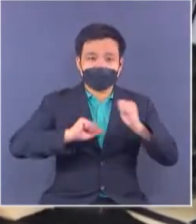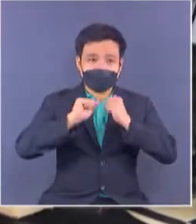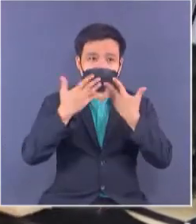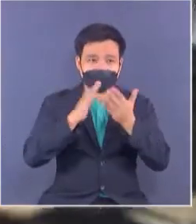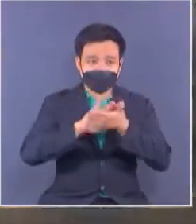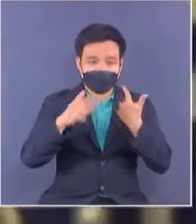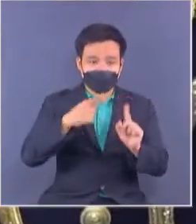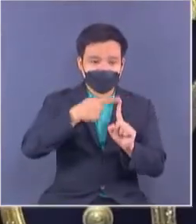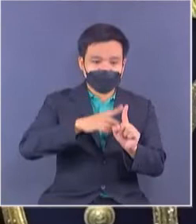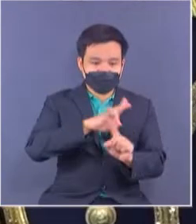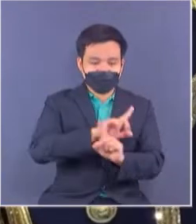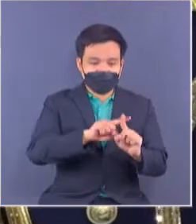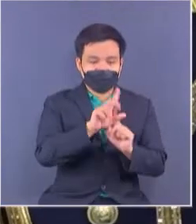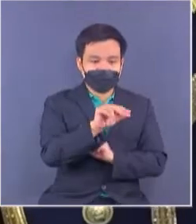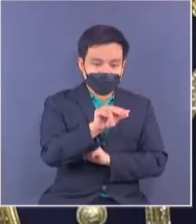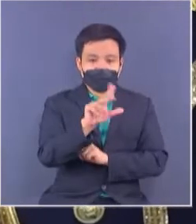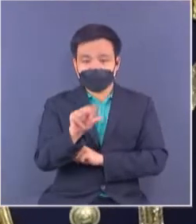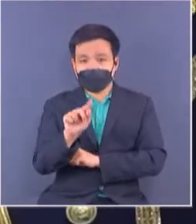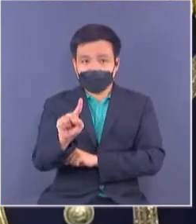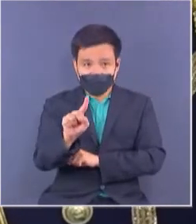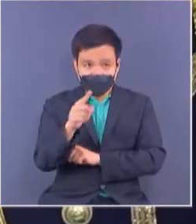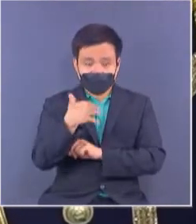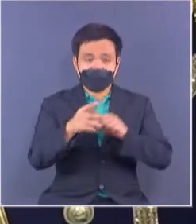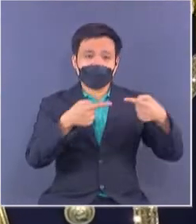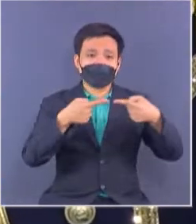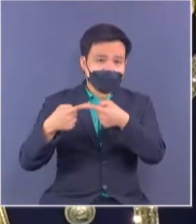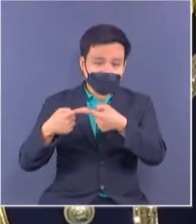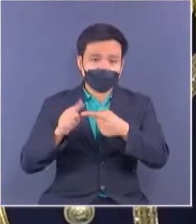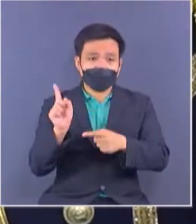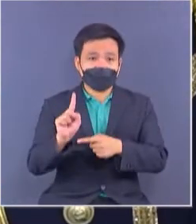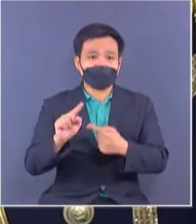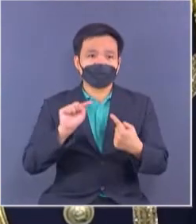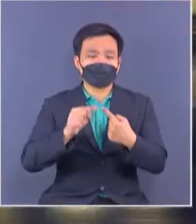กรกฎาคมที่ผ่านมาแล้วก็กำลังจะต้องบินไประเบิดความมันกันต่อที่มานิล